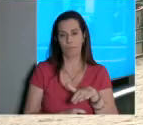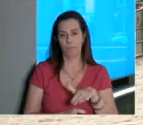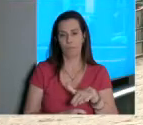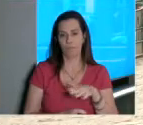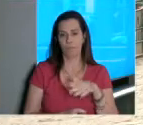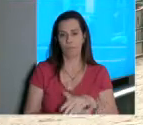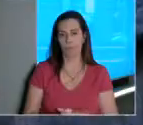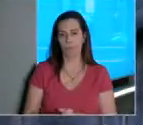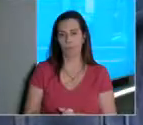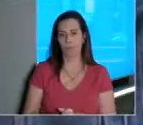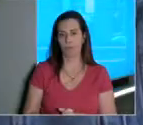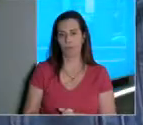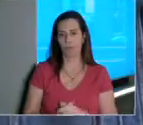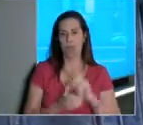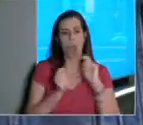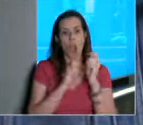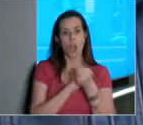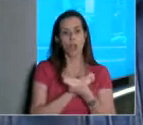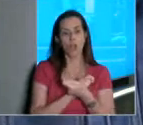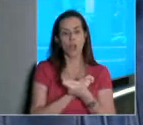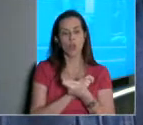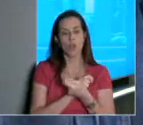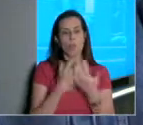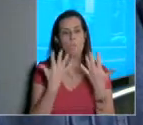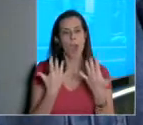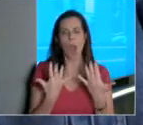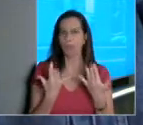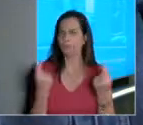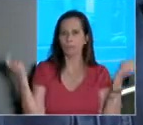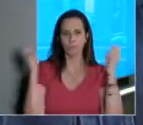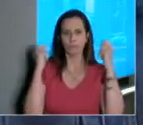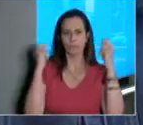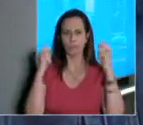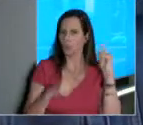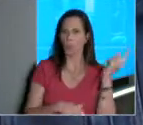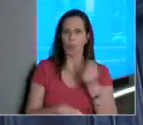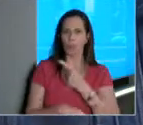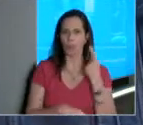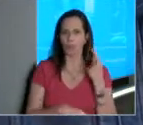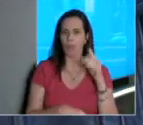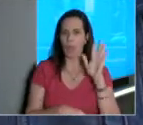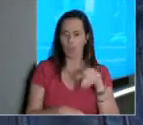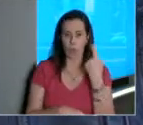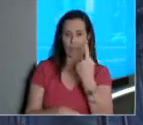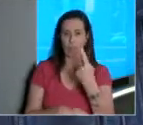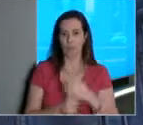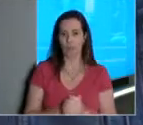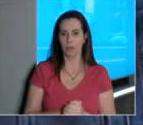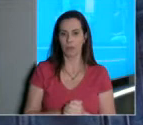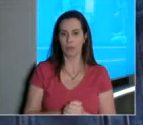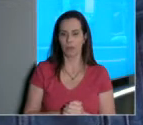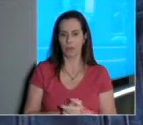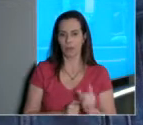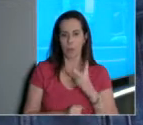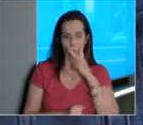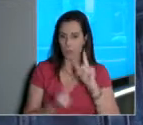לכל העניין. השינוי הגדול בחייה הגיע באופן לא צפוי והפתיע את כולם, אפילו את פיי עצמה. לא ראיתי את זה